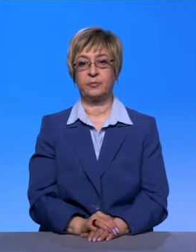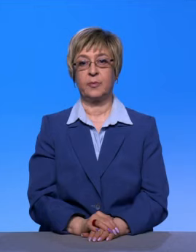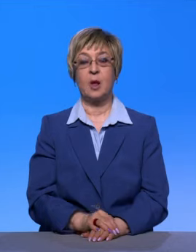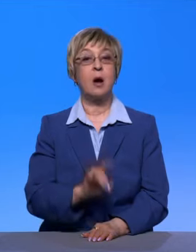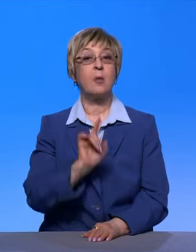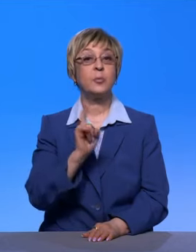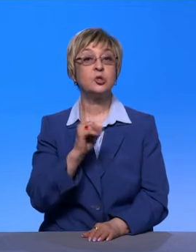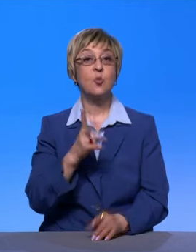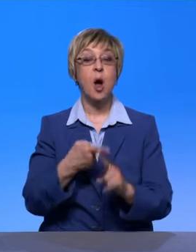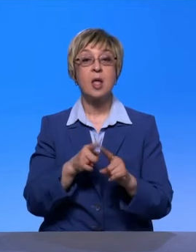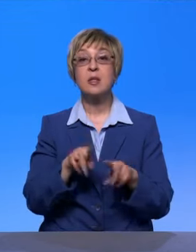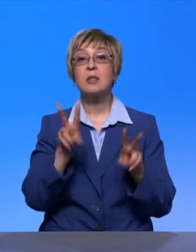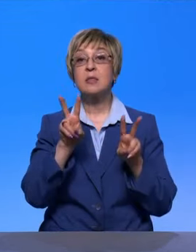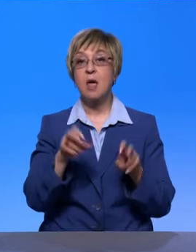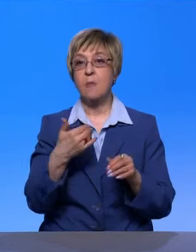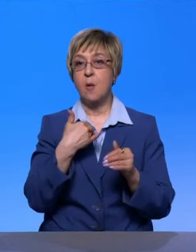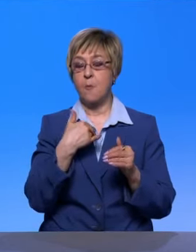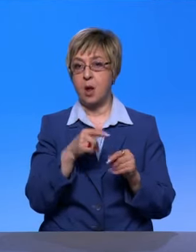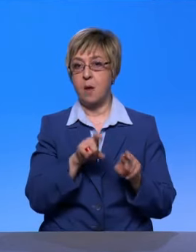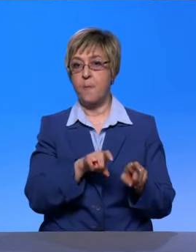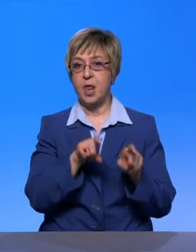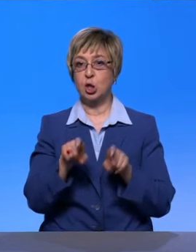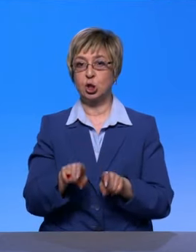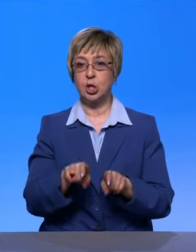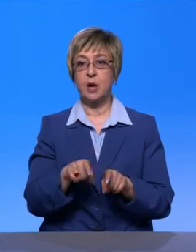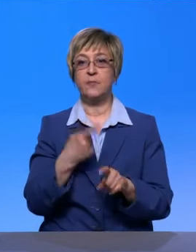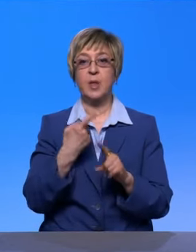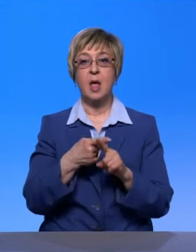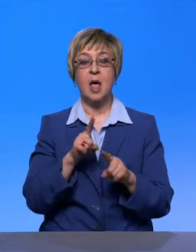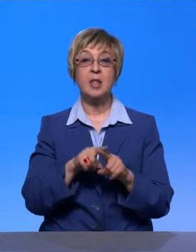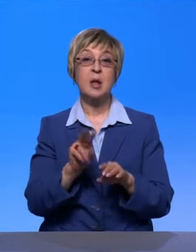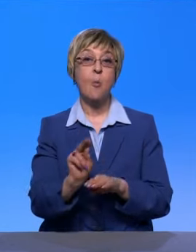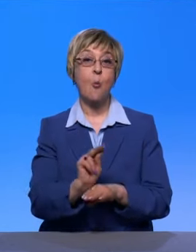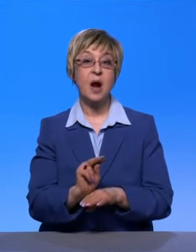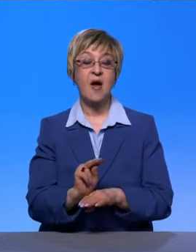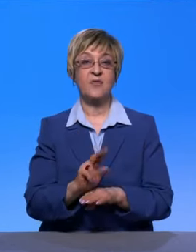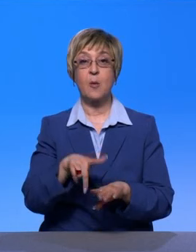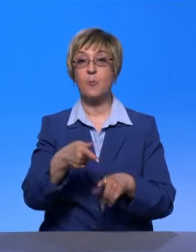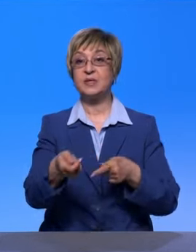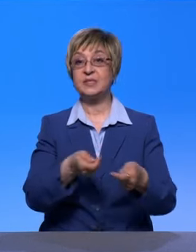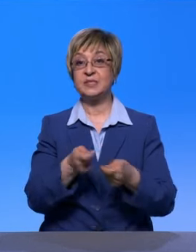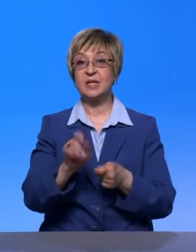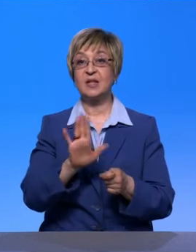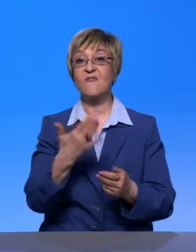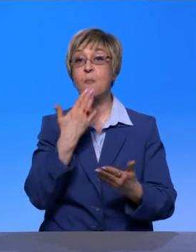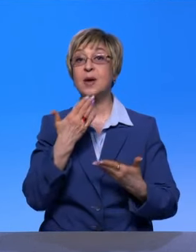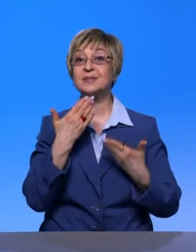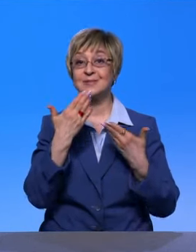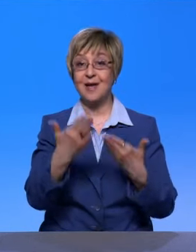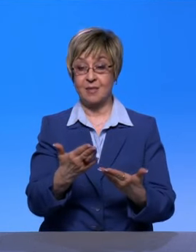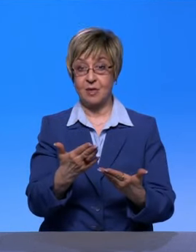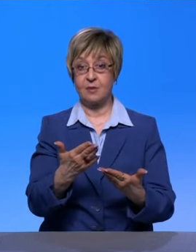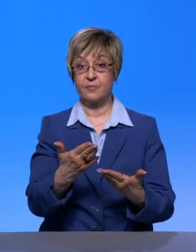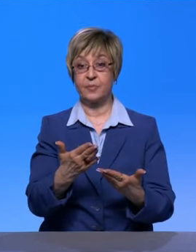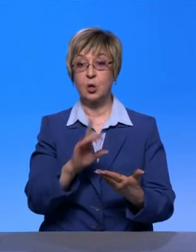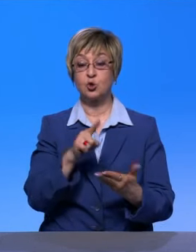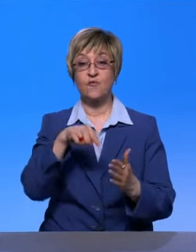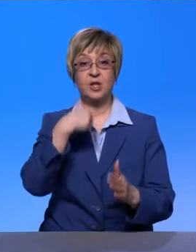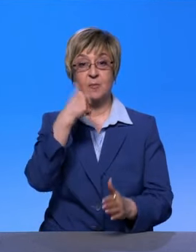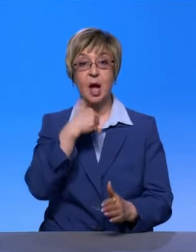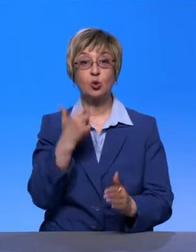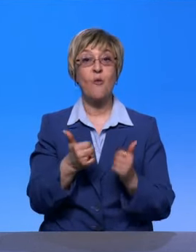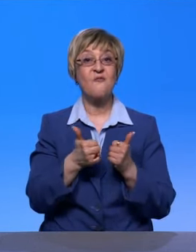теме-то перешли? Это так называемые поправки президента, да, в послании Федеральному собранию, когда он говорил о том, что в этом году выпускники